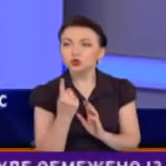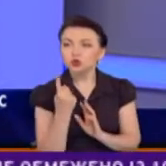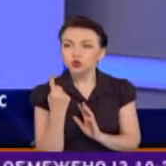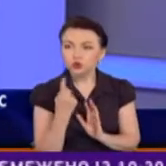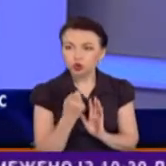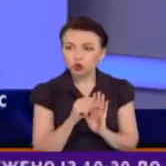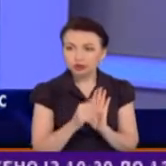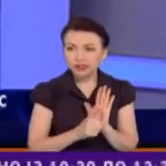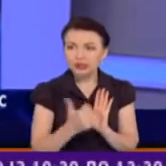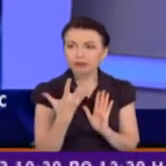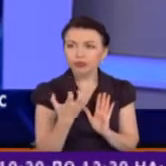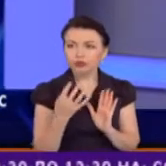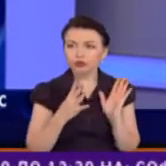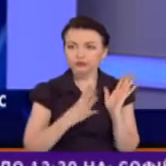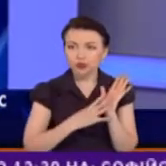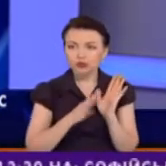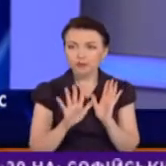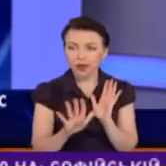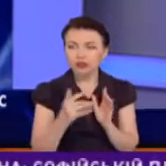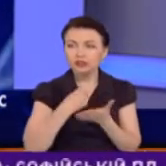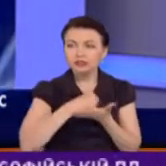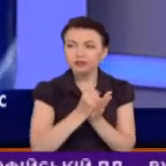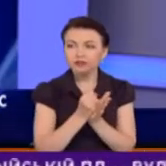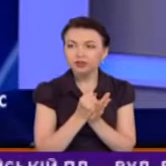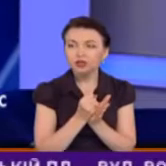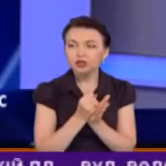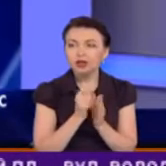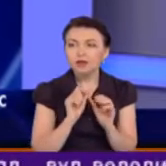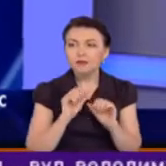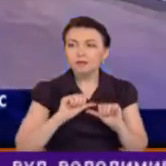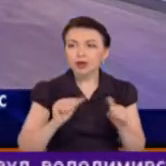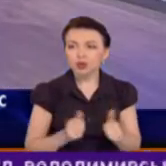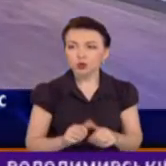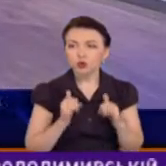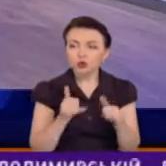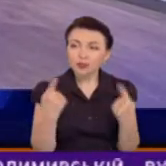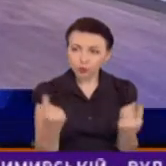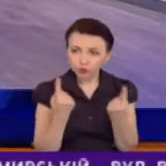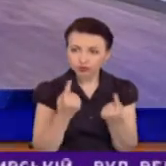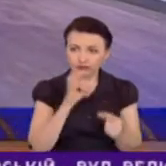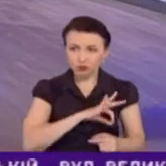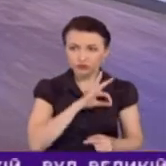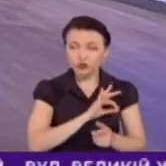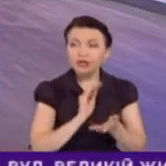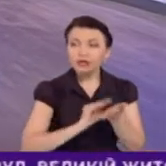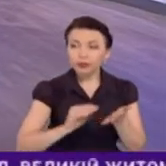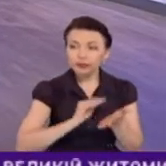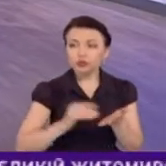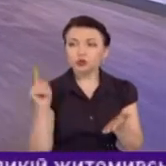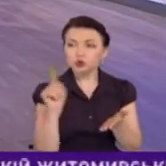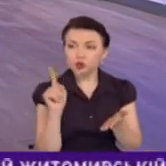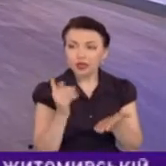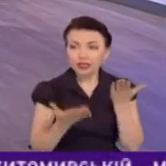116 і 595, які затвердили методику для побутових споживачів. І там написано, що якщо